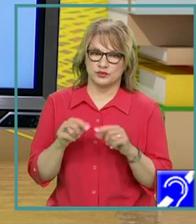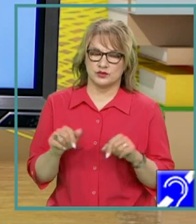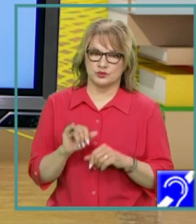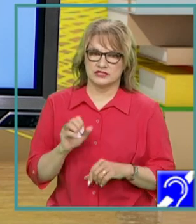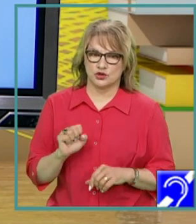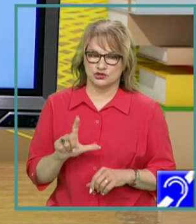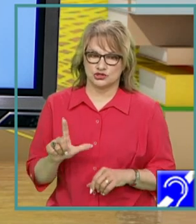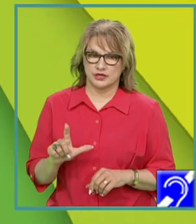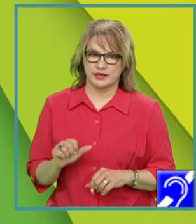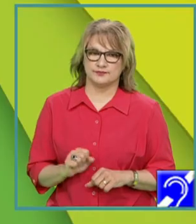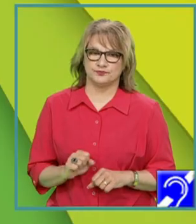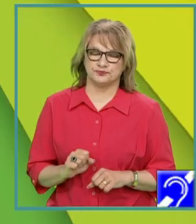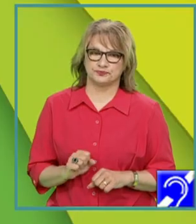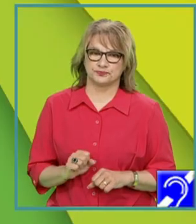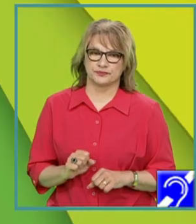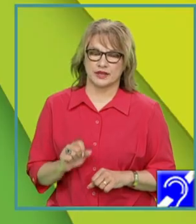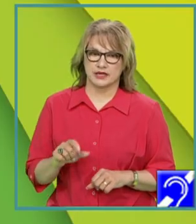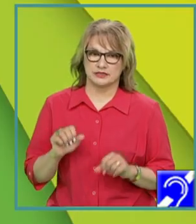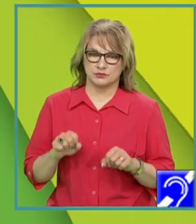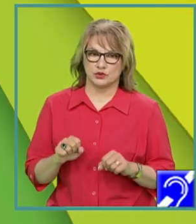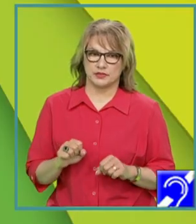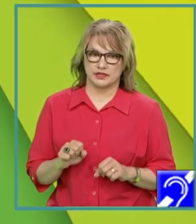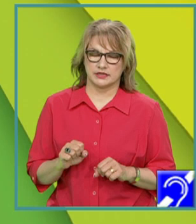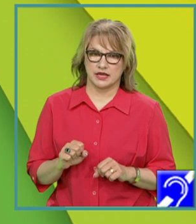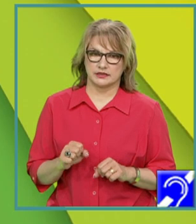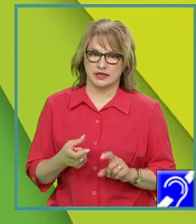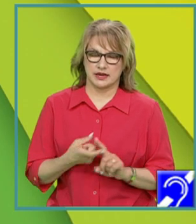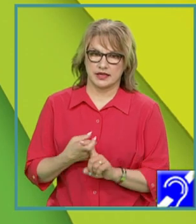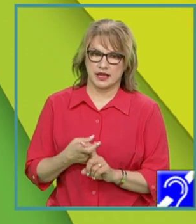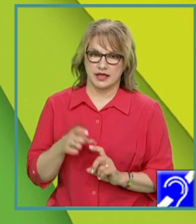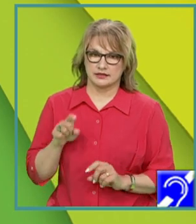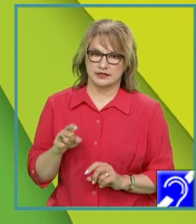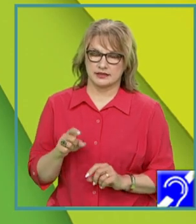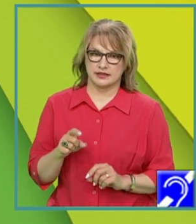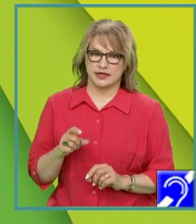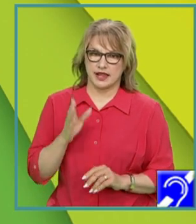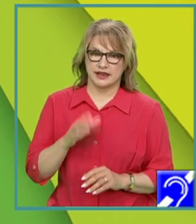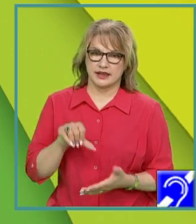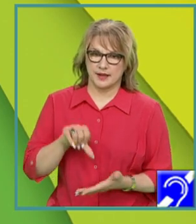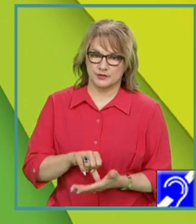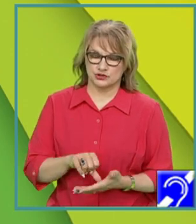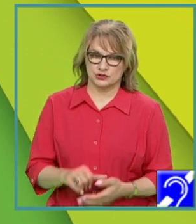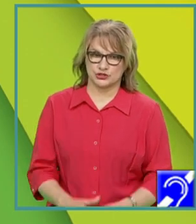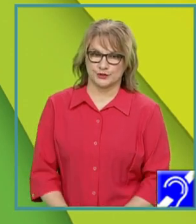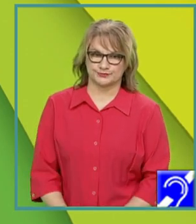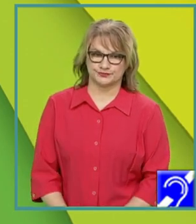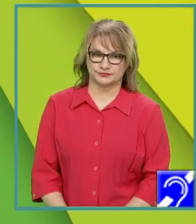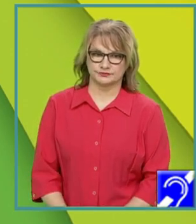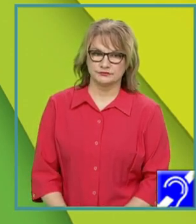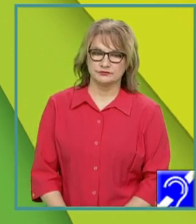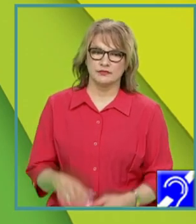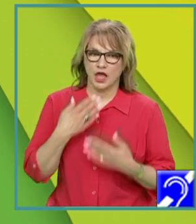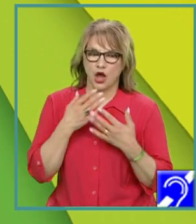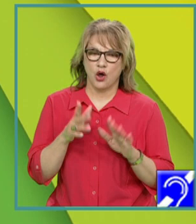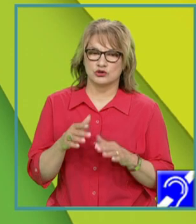și anume proprietatea legată de linia mijlocie în